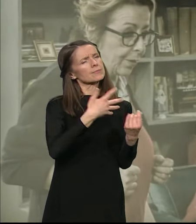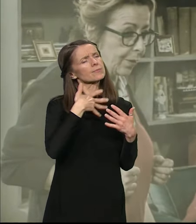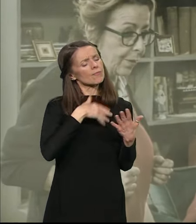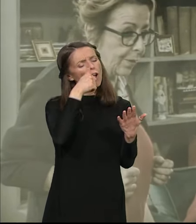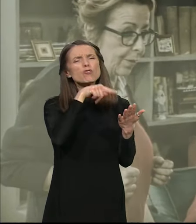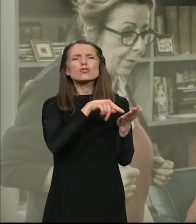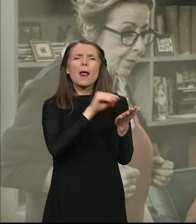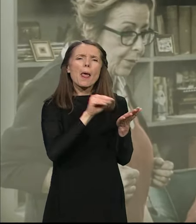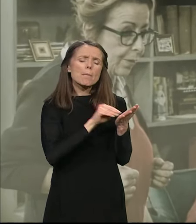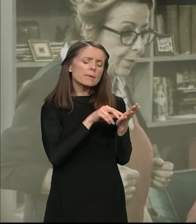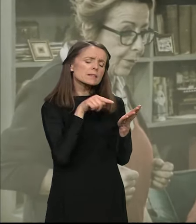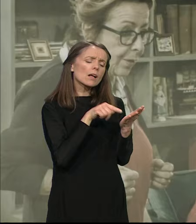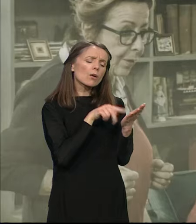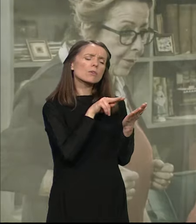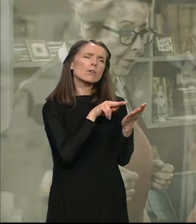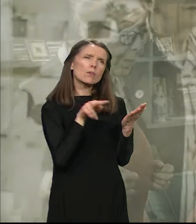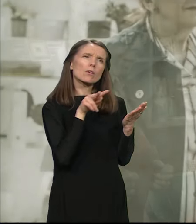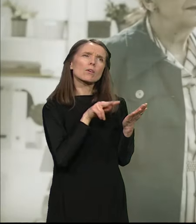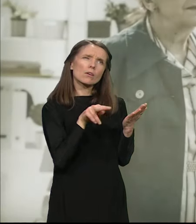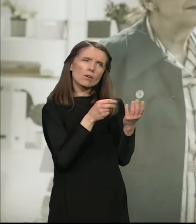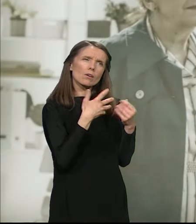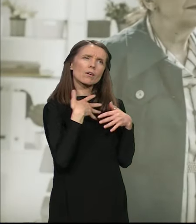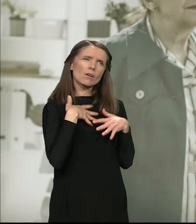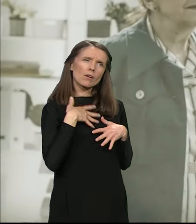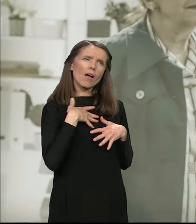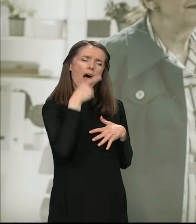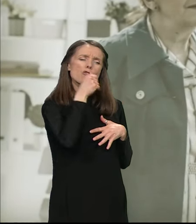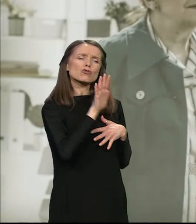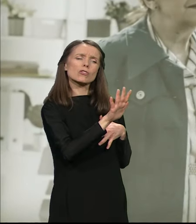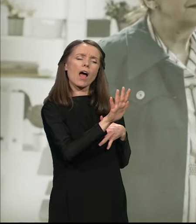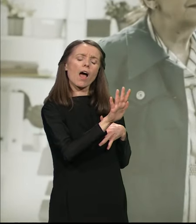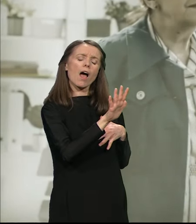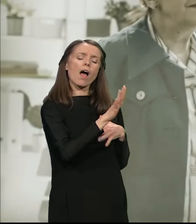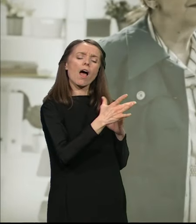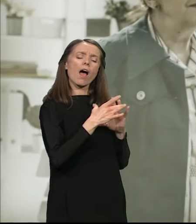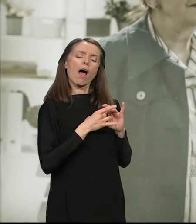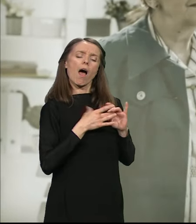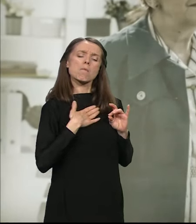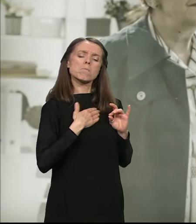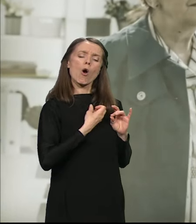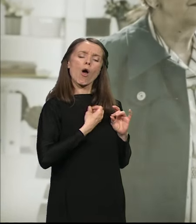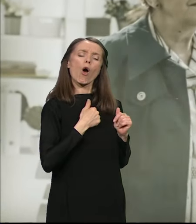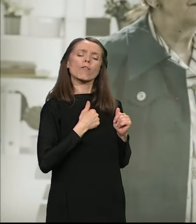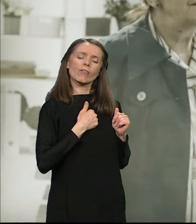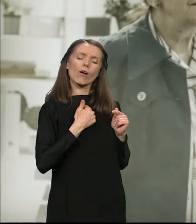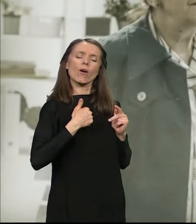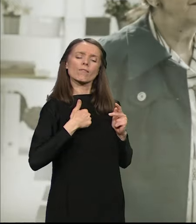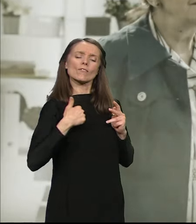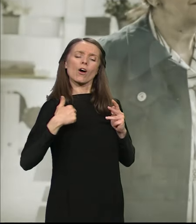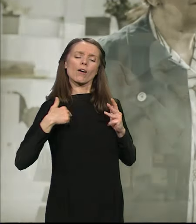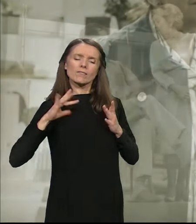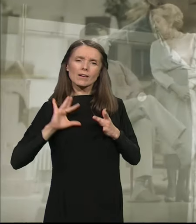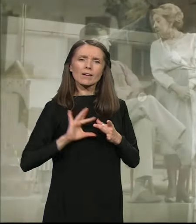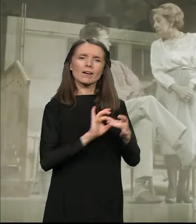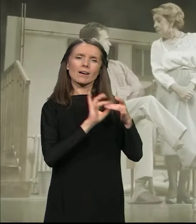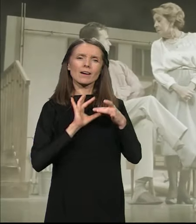ono što je pisac napisao, onda u sebi budite ovo, onda se to sve nekako slije i tako